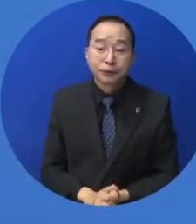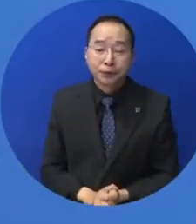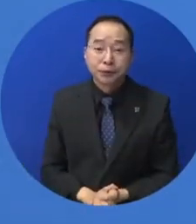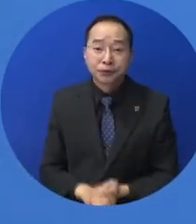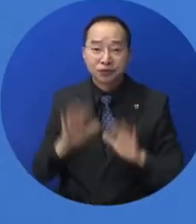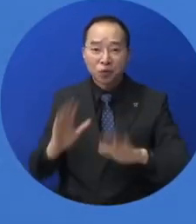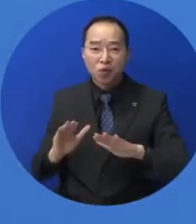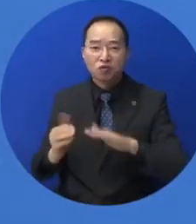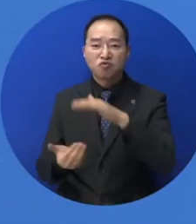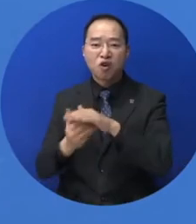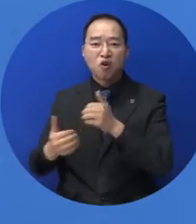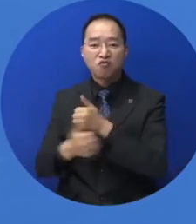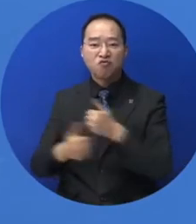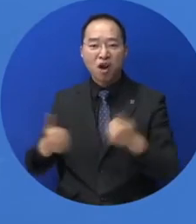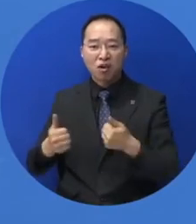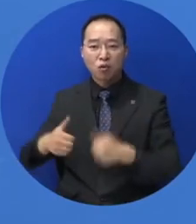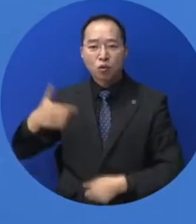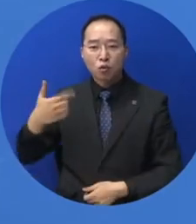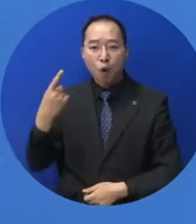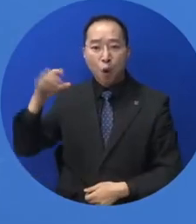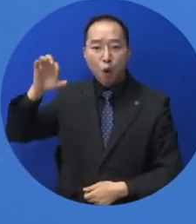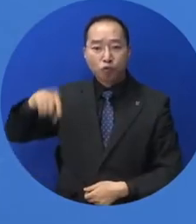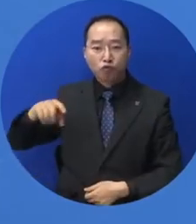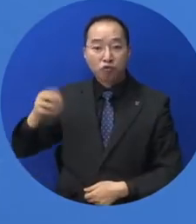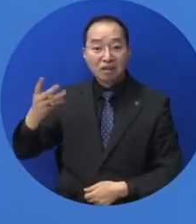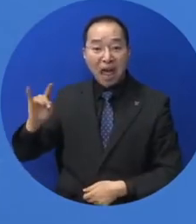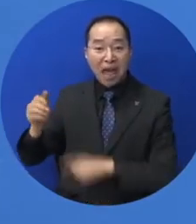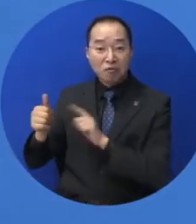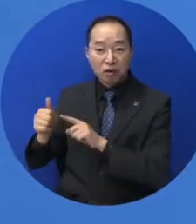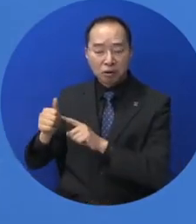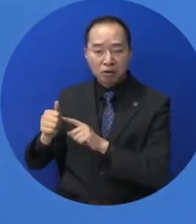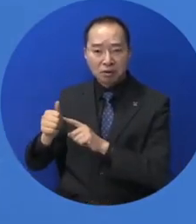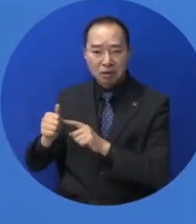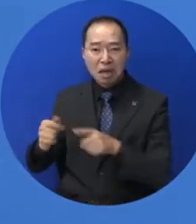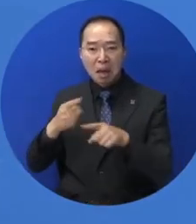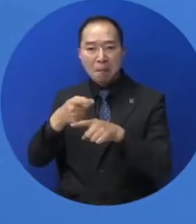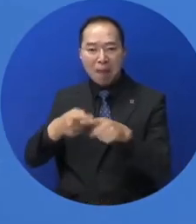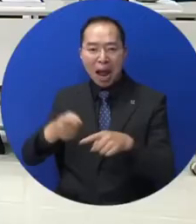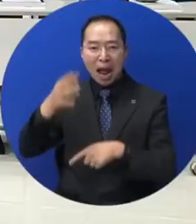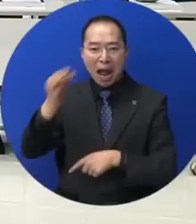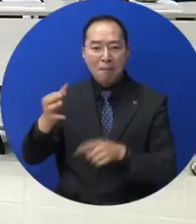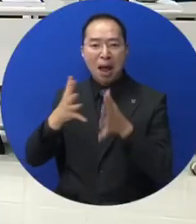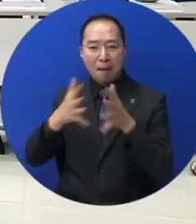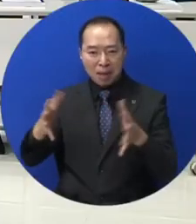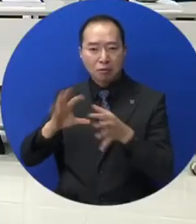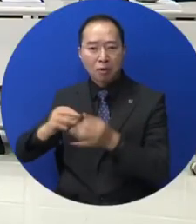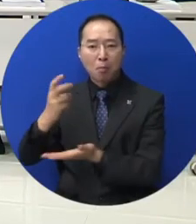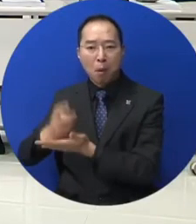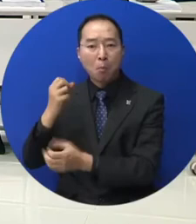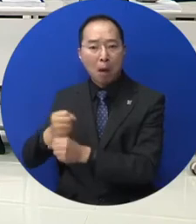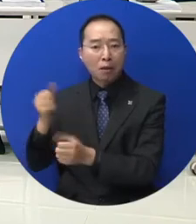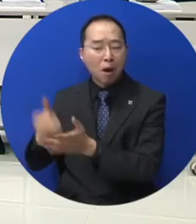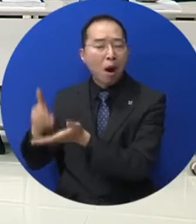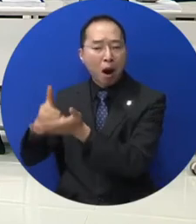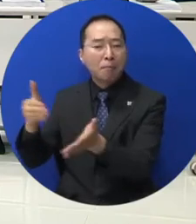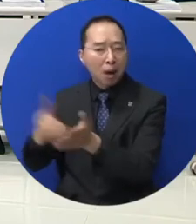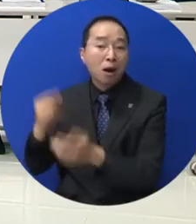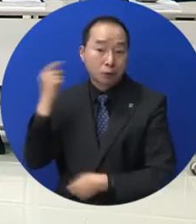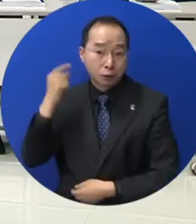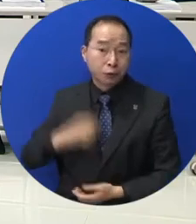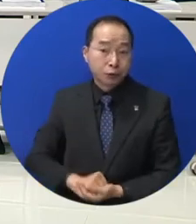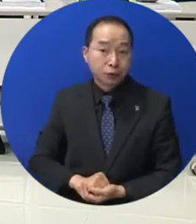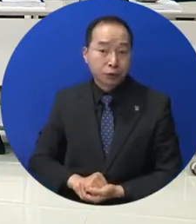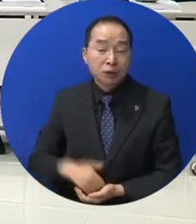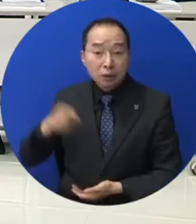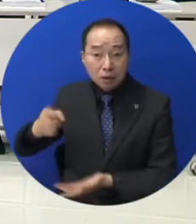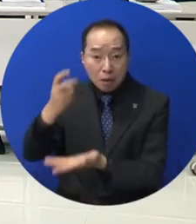당의 최고위원을 하고 계시는 노웅래 의원께서 이 반값 아파트와 관련된 법을 제출한 것으로 그렇게 알고 있습니다. 그래서 제가